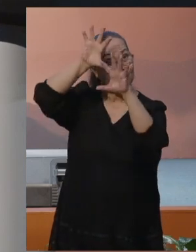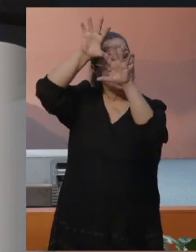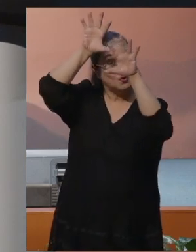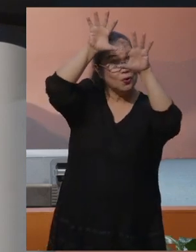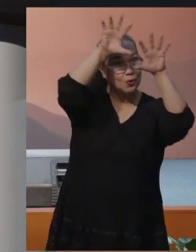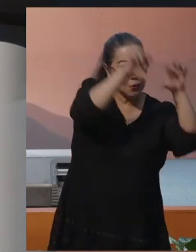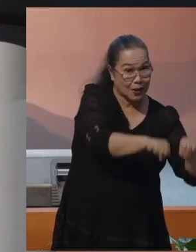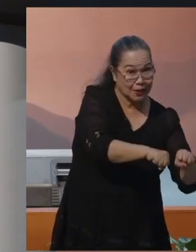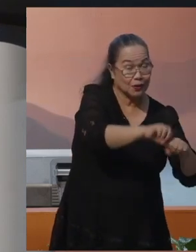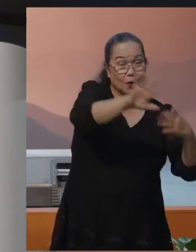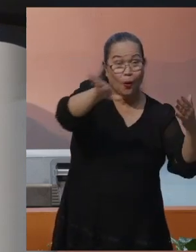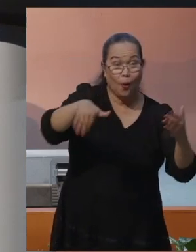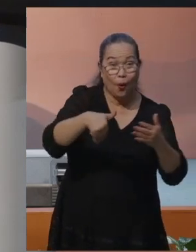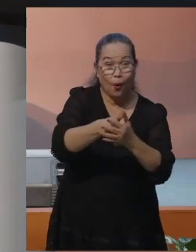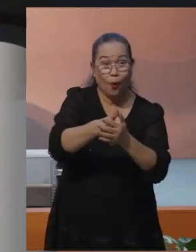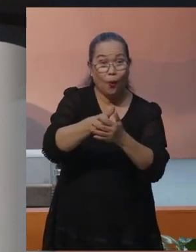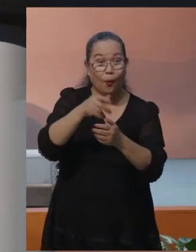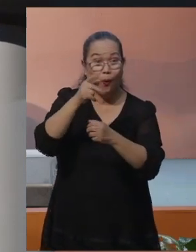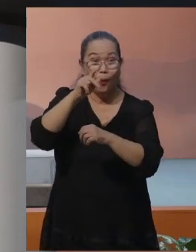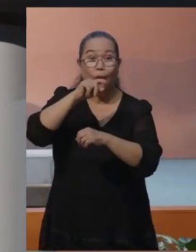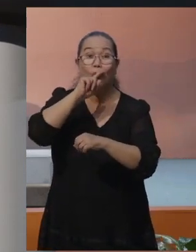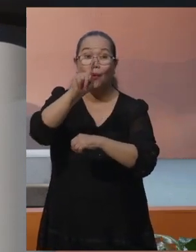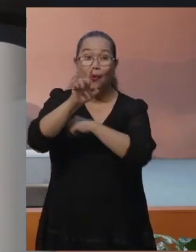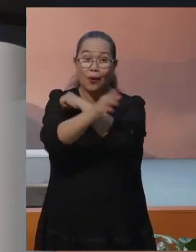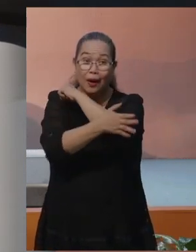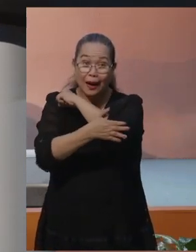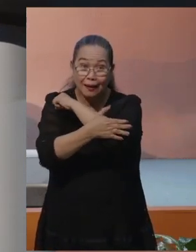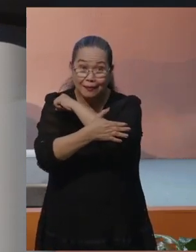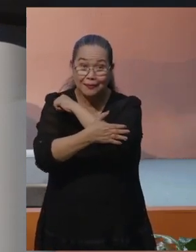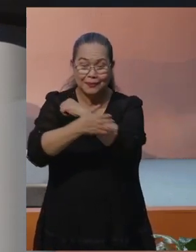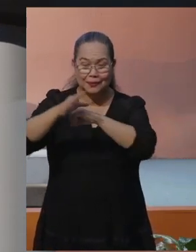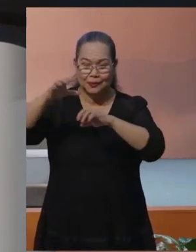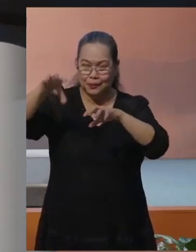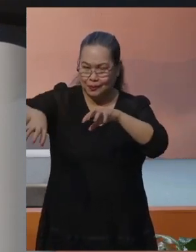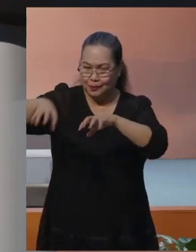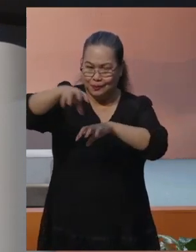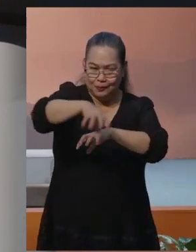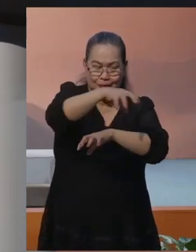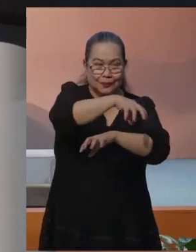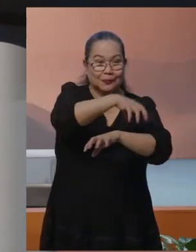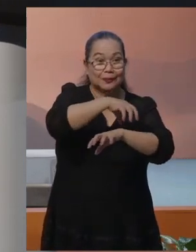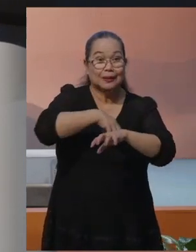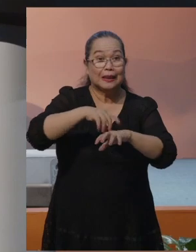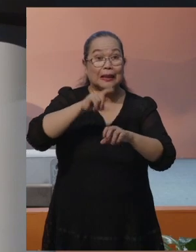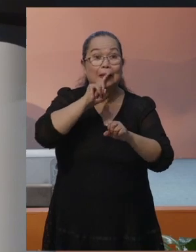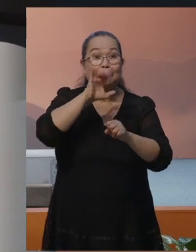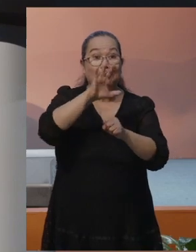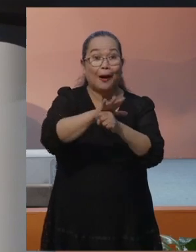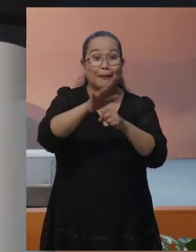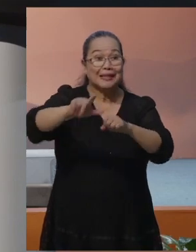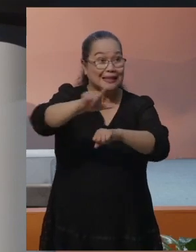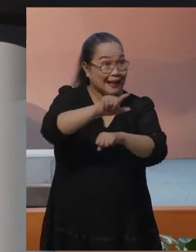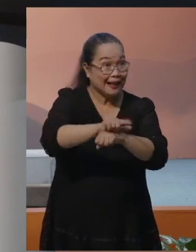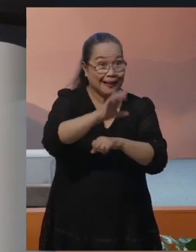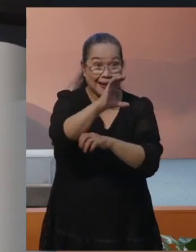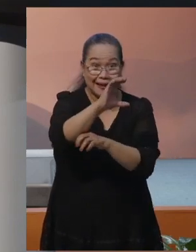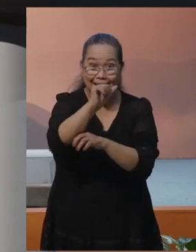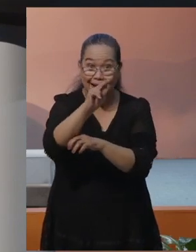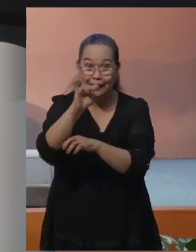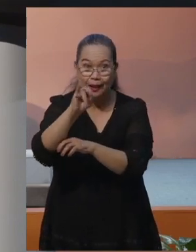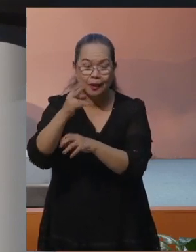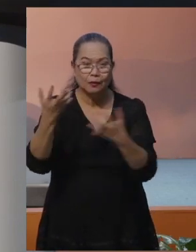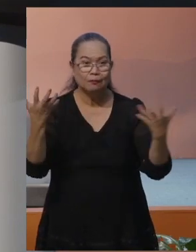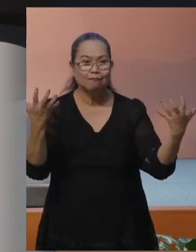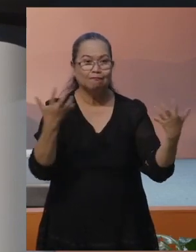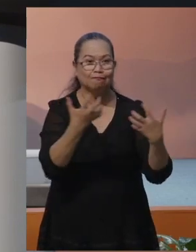mga bayan o ang mga bansa o yung mga city-states na nag-o-occupy ng promised land. Ngayon nagsama-sama na